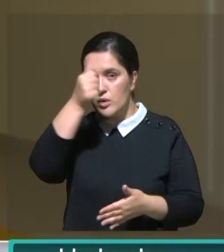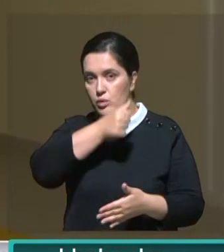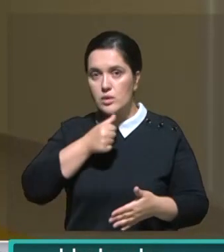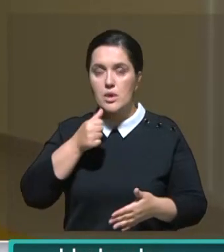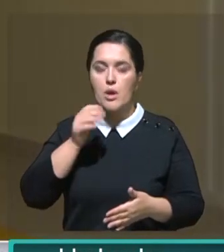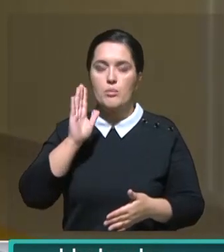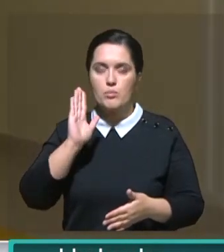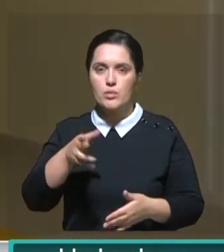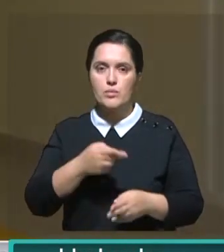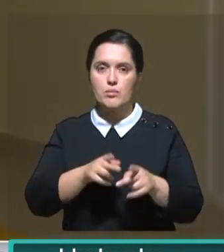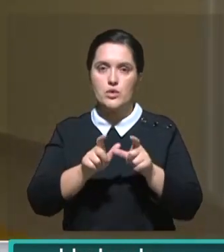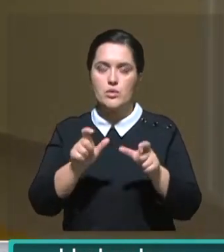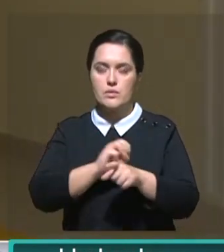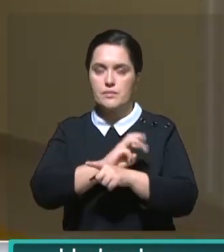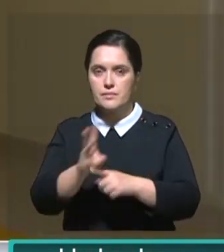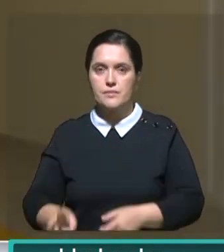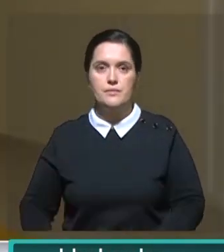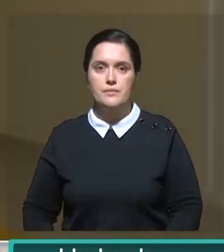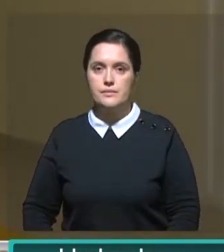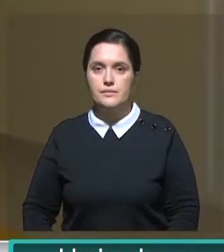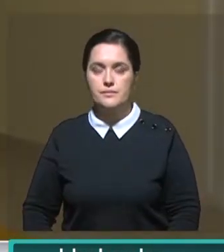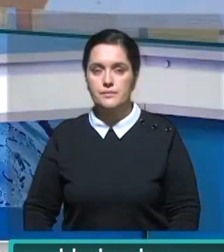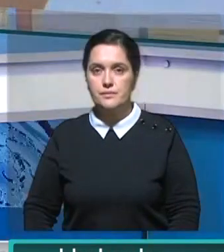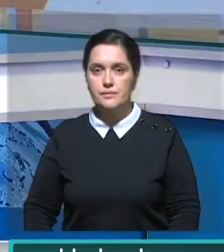значит, закрытие всех трехсменных и аварийных школ заложено.